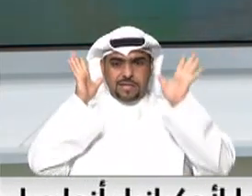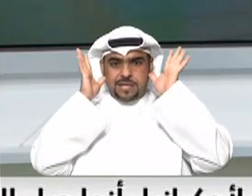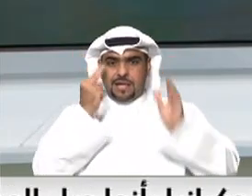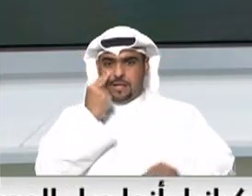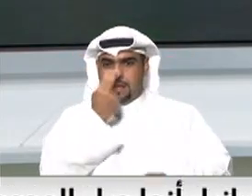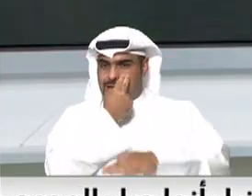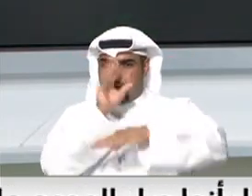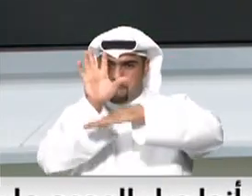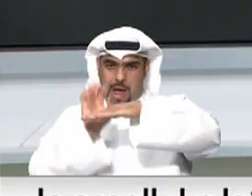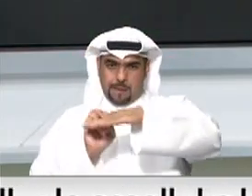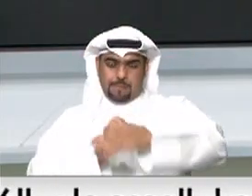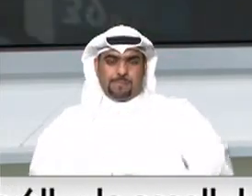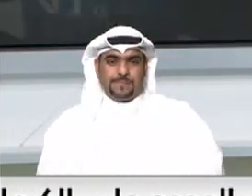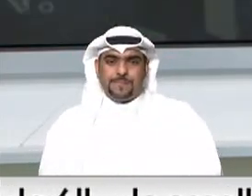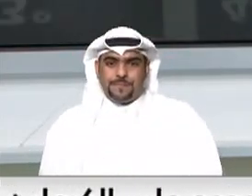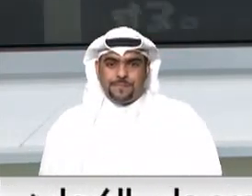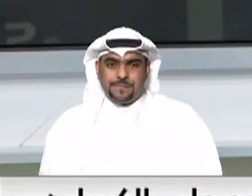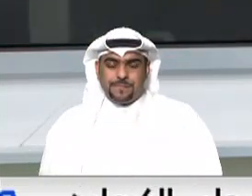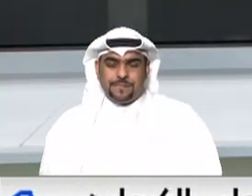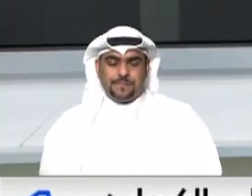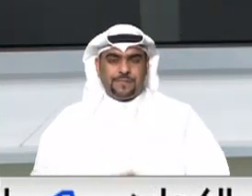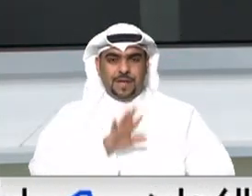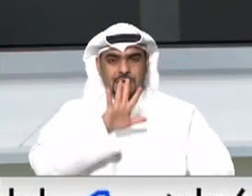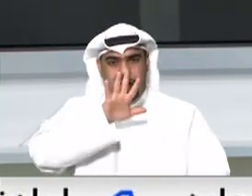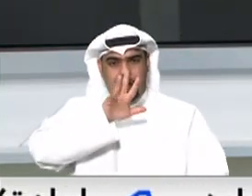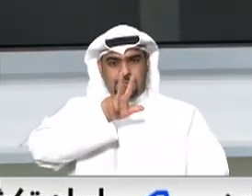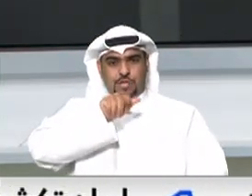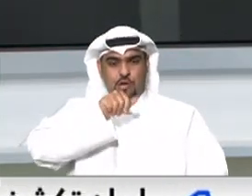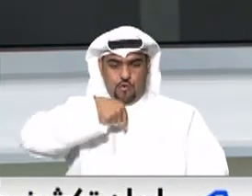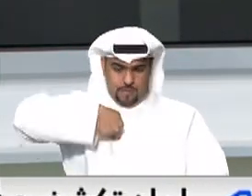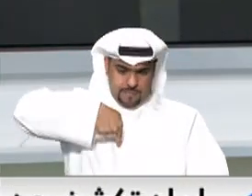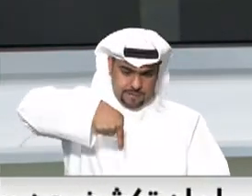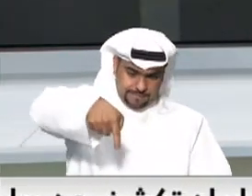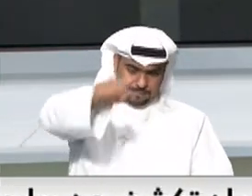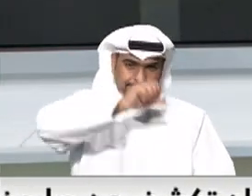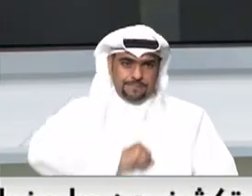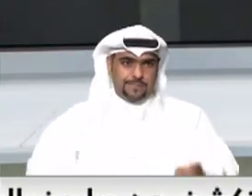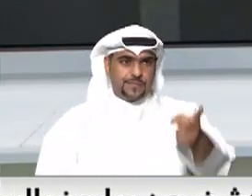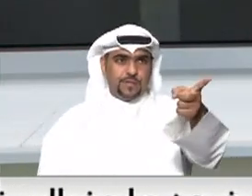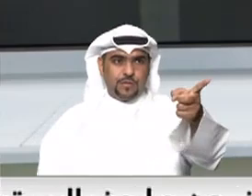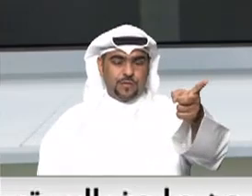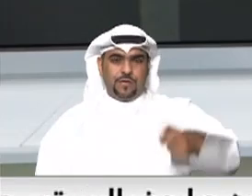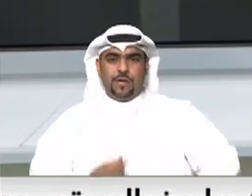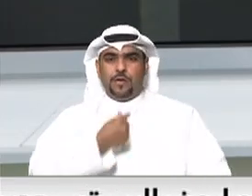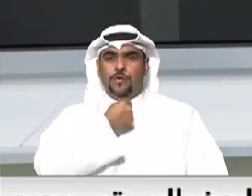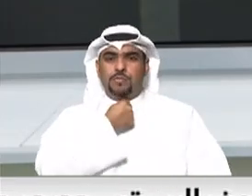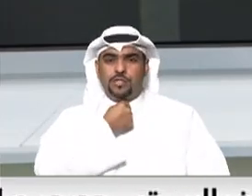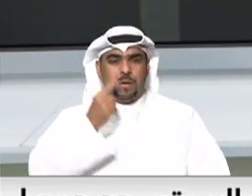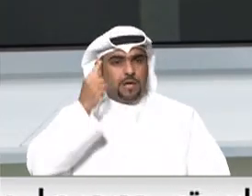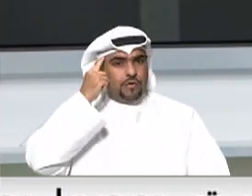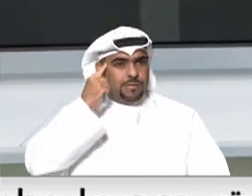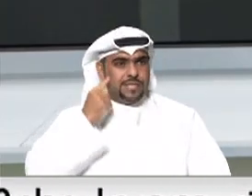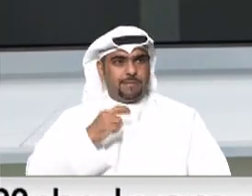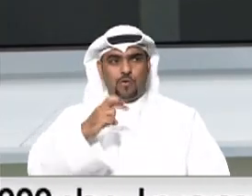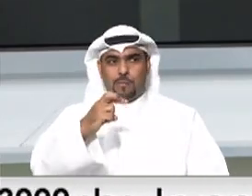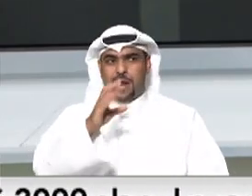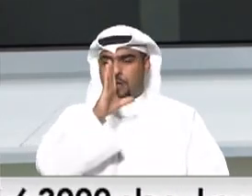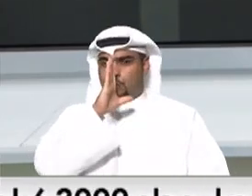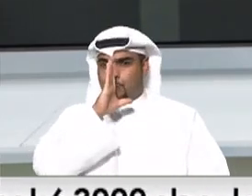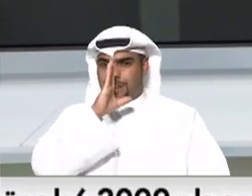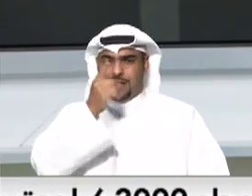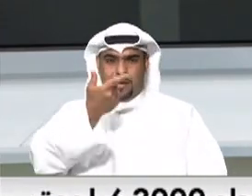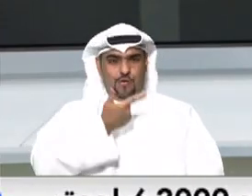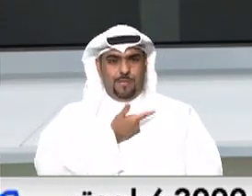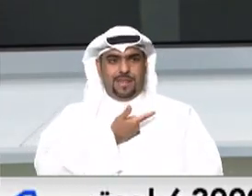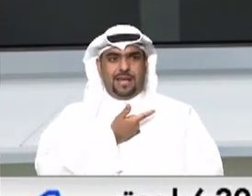دقيقه اما الطقس المتوقع باذن الله خلال الايام الخمسه القادمه عبور السحب راح يستمر ويانا لكن فرص الامطار راح تتراجع